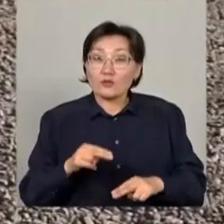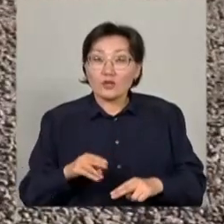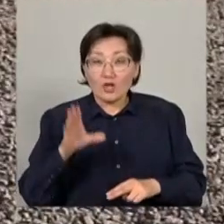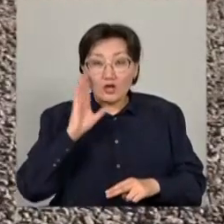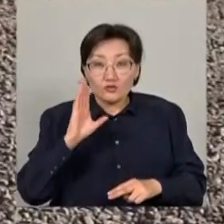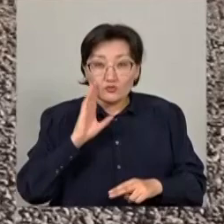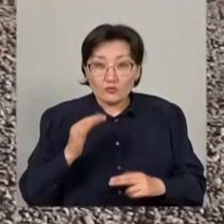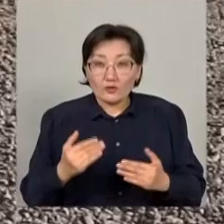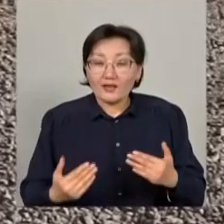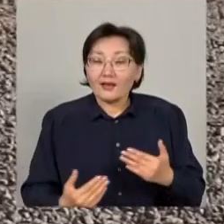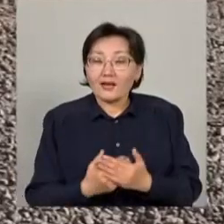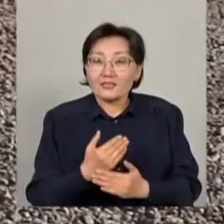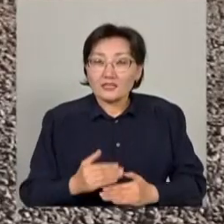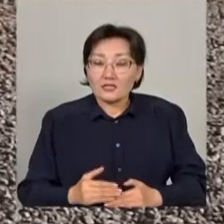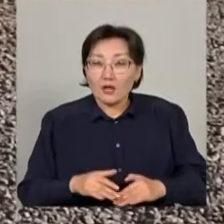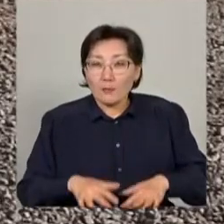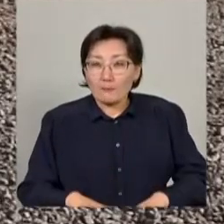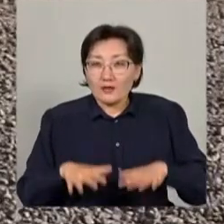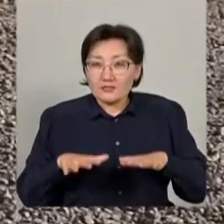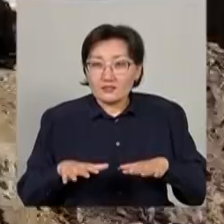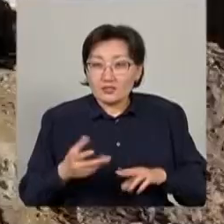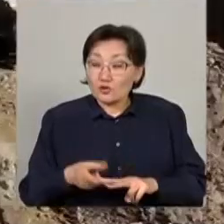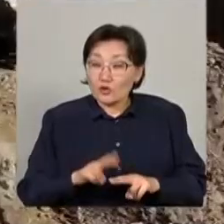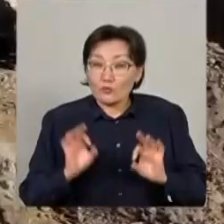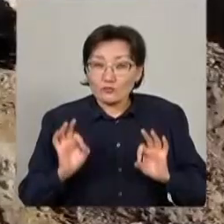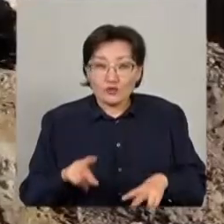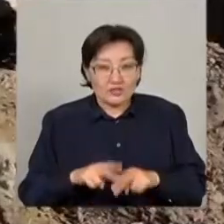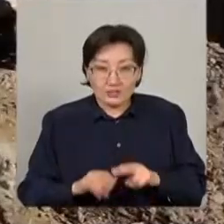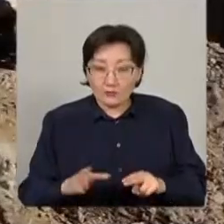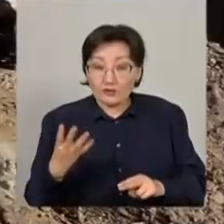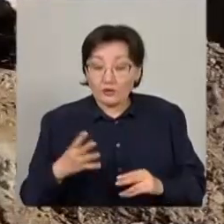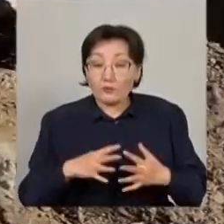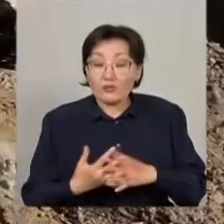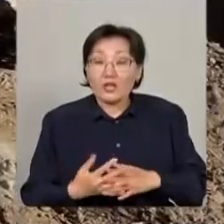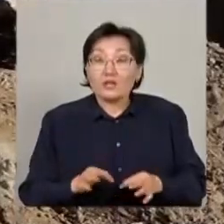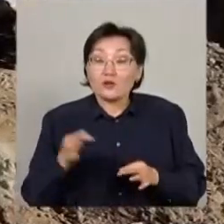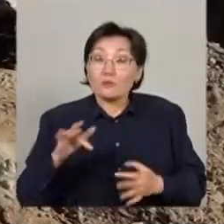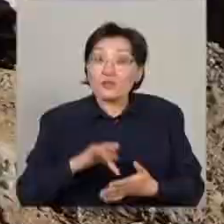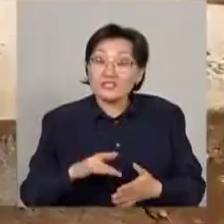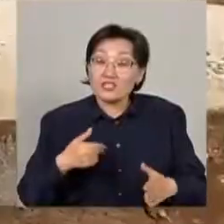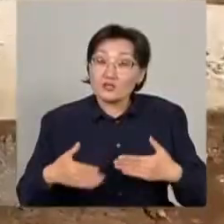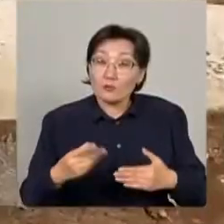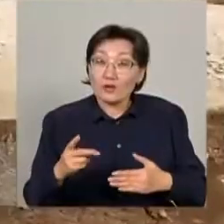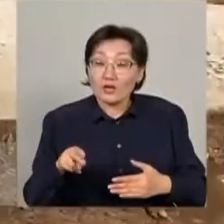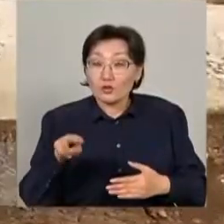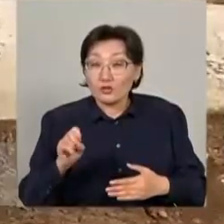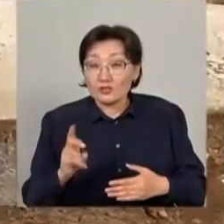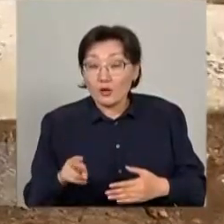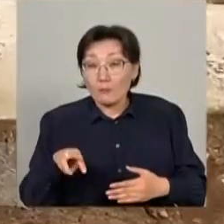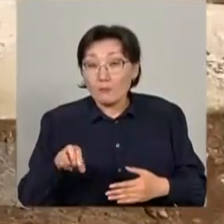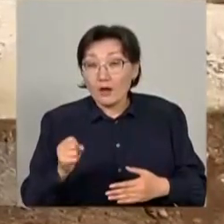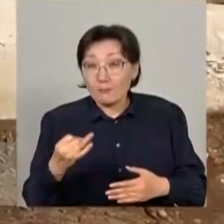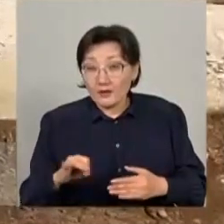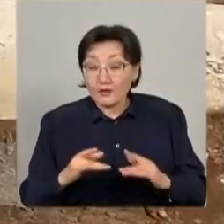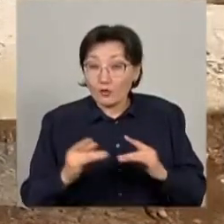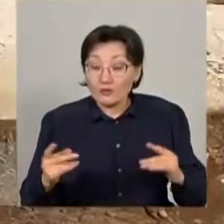тұр қазір. Значит, дұрыс салмаған. Осы төрт ауылды облыс орталығымен байланыстыратын Қарақұдық және Мамбай көпірлерінде су